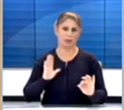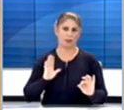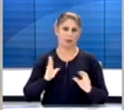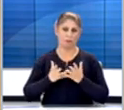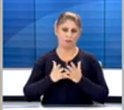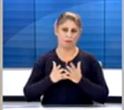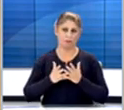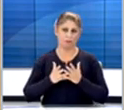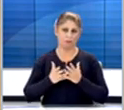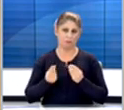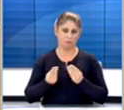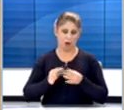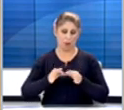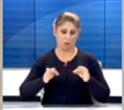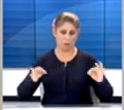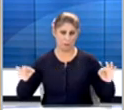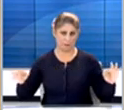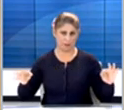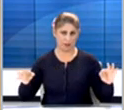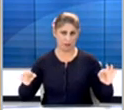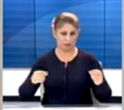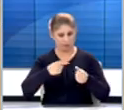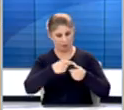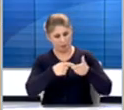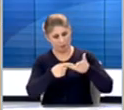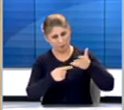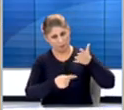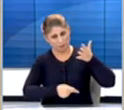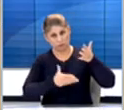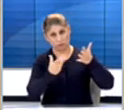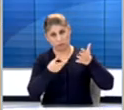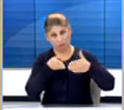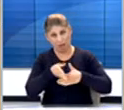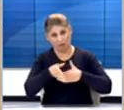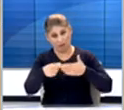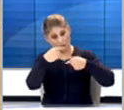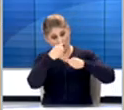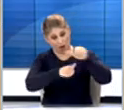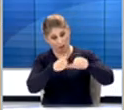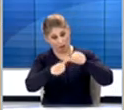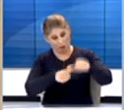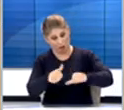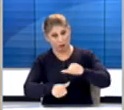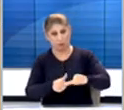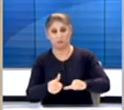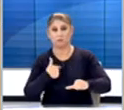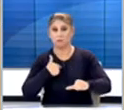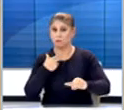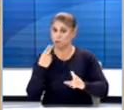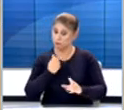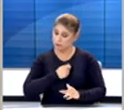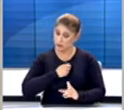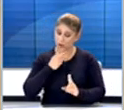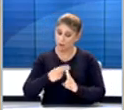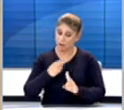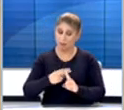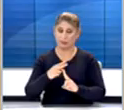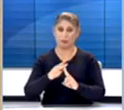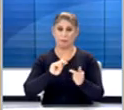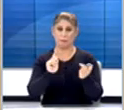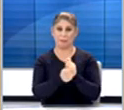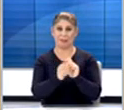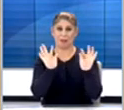μεγάλη λεπτομέρεια και να παριθμίσω μια σειρά από παρεμβάσεις που κατά την άποψή μου τις θεωρώ πολύ σημαντικές μεταρρυθμίσεις